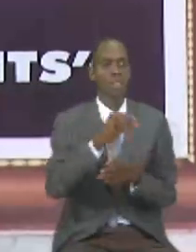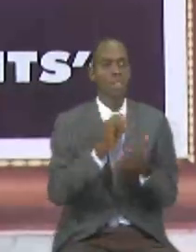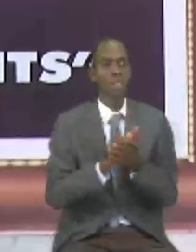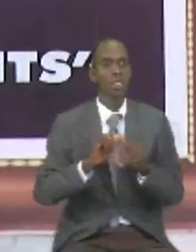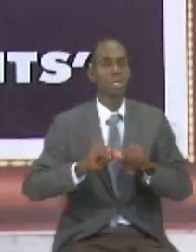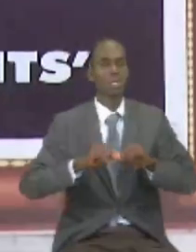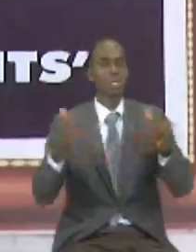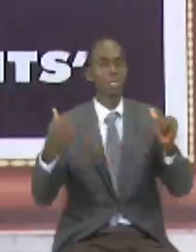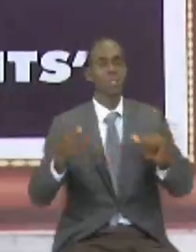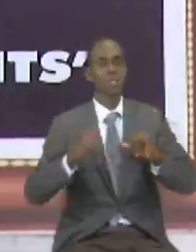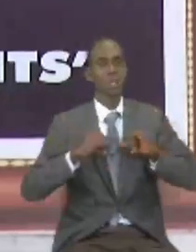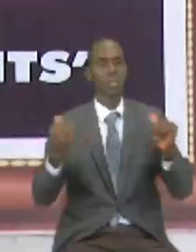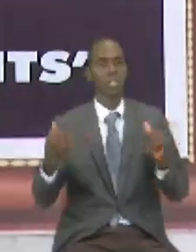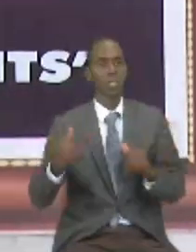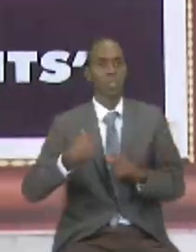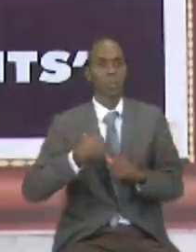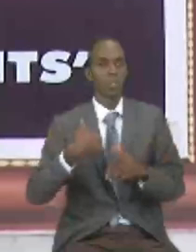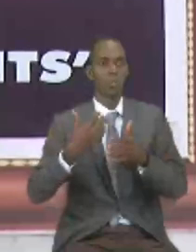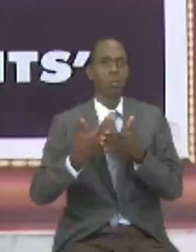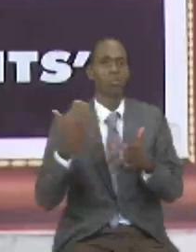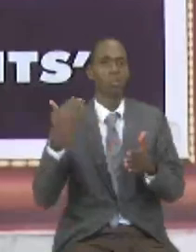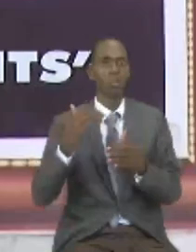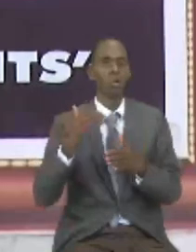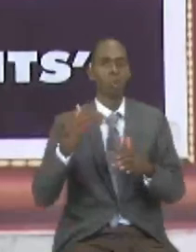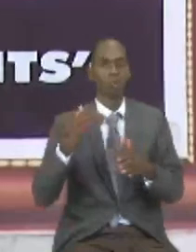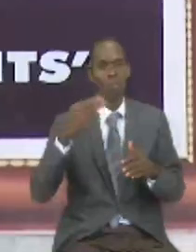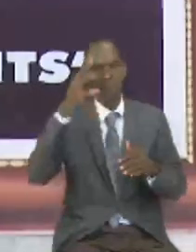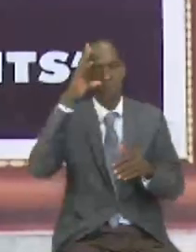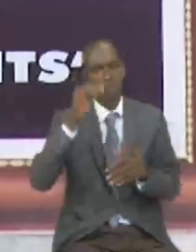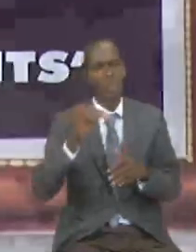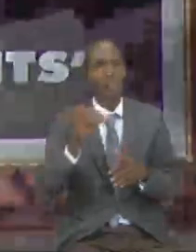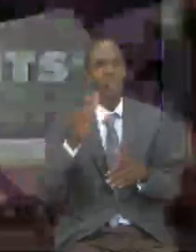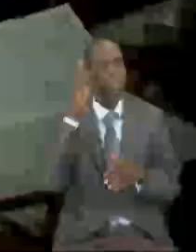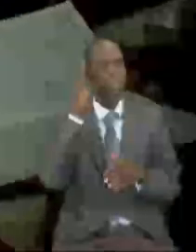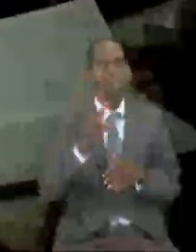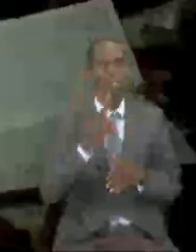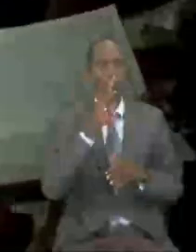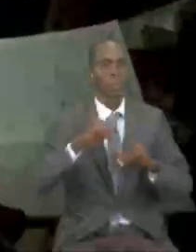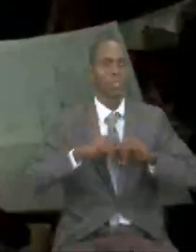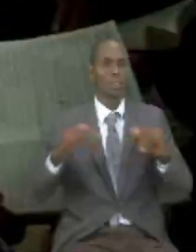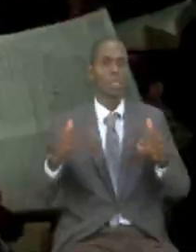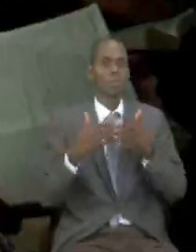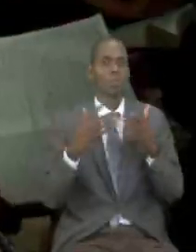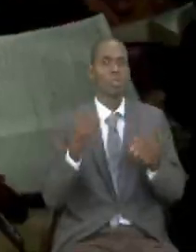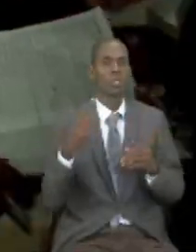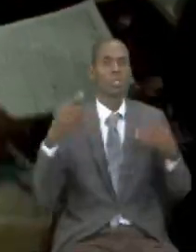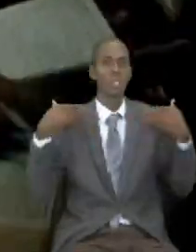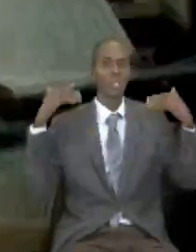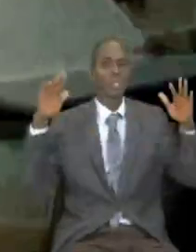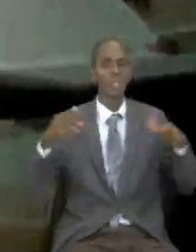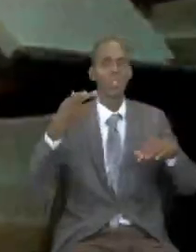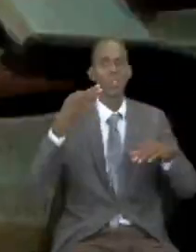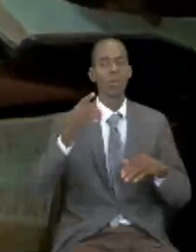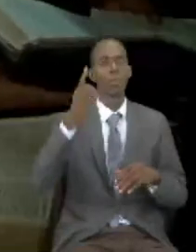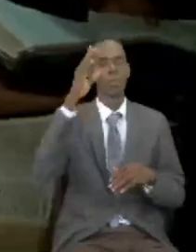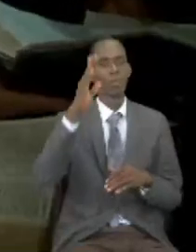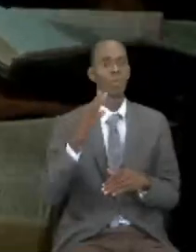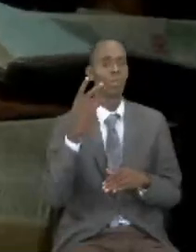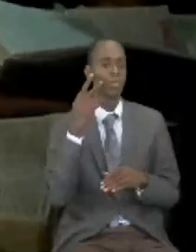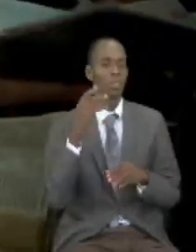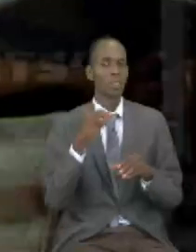reniera devant les hommes, sera renié devant les anges de Dieu. Je ne vais pas renier le Seigneur. Nous allons à